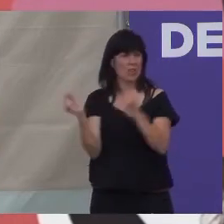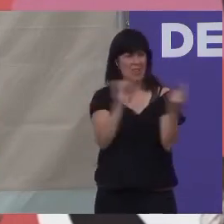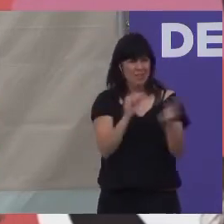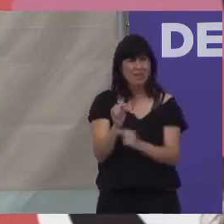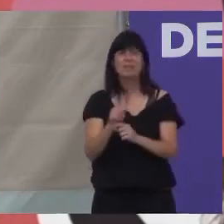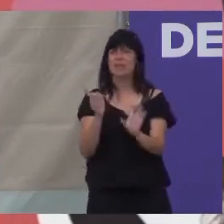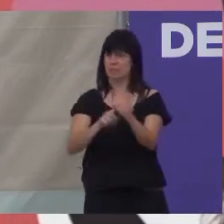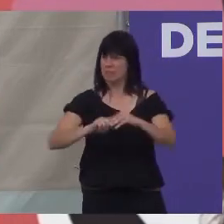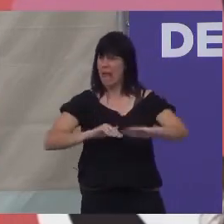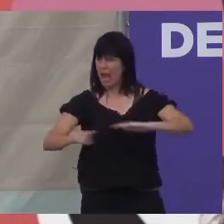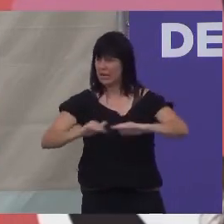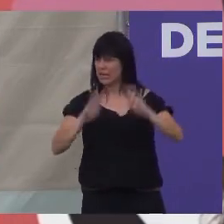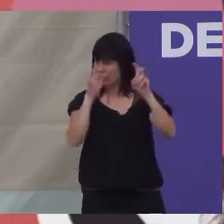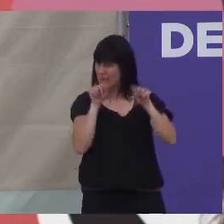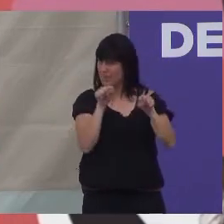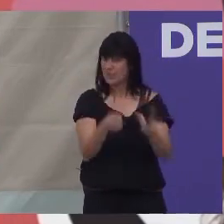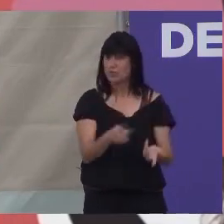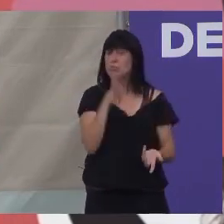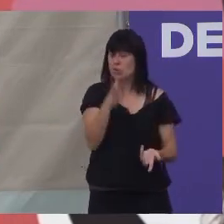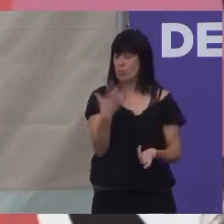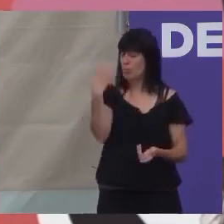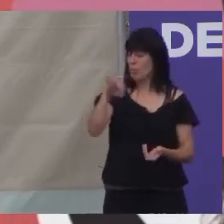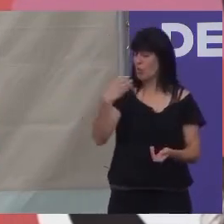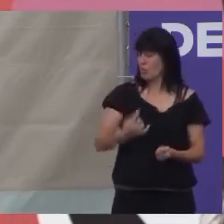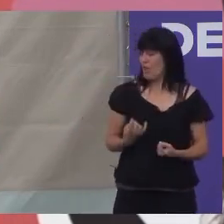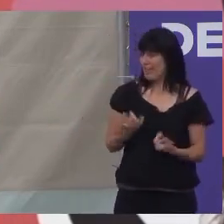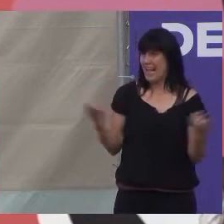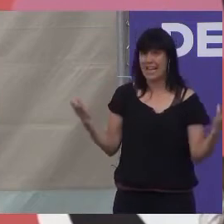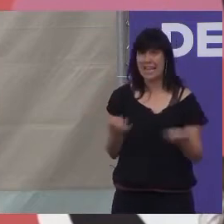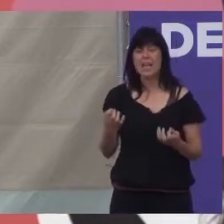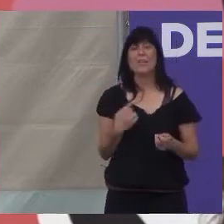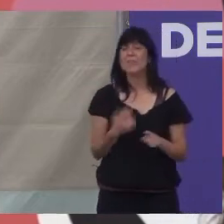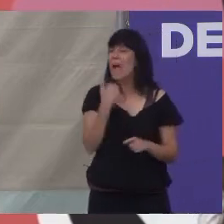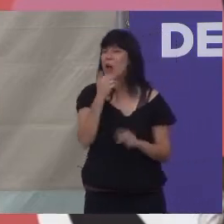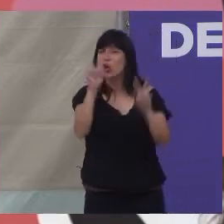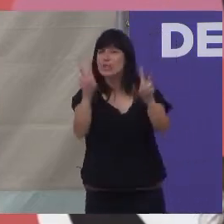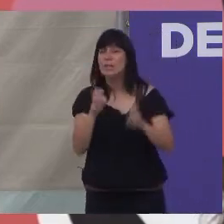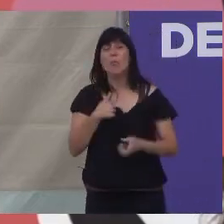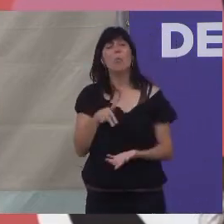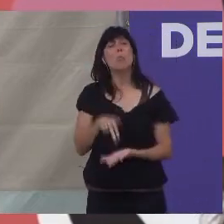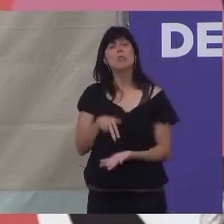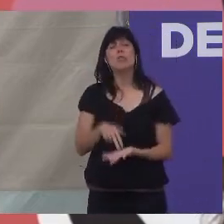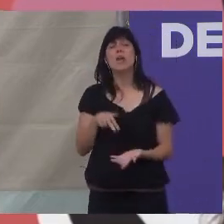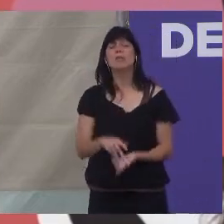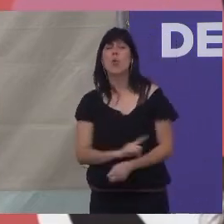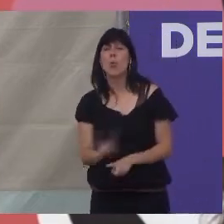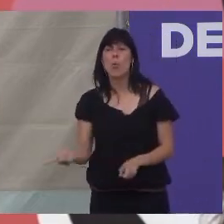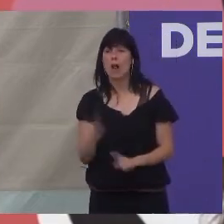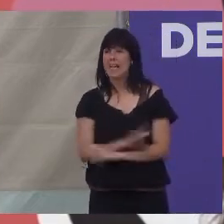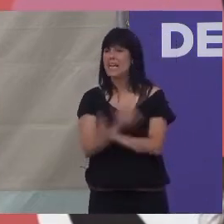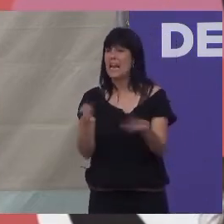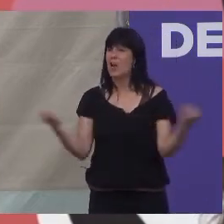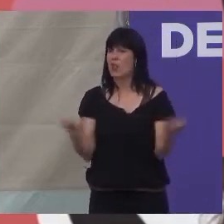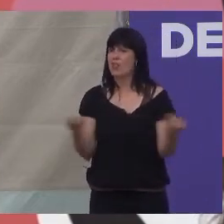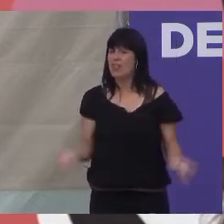temes. Podem necessita, aleshores, posicionaments clars i coneguts per totes les persones,